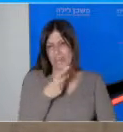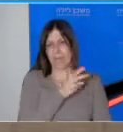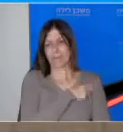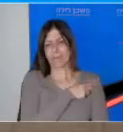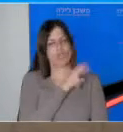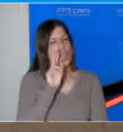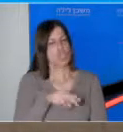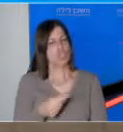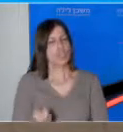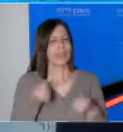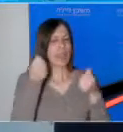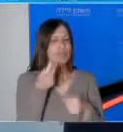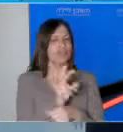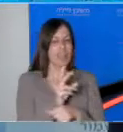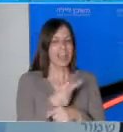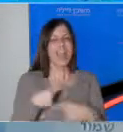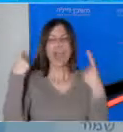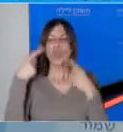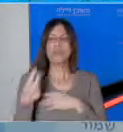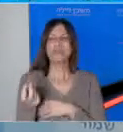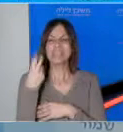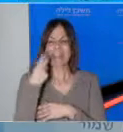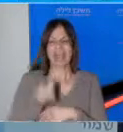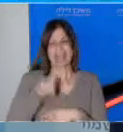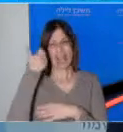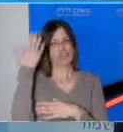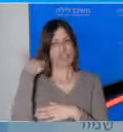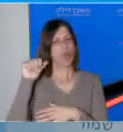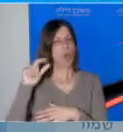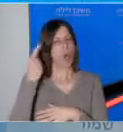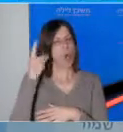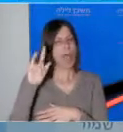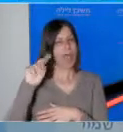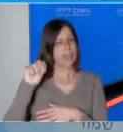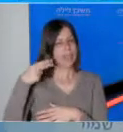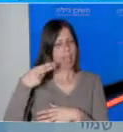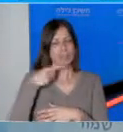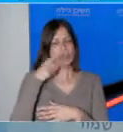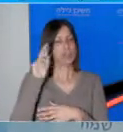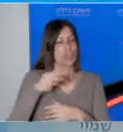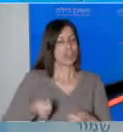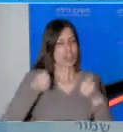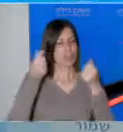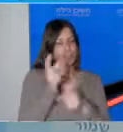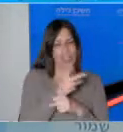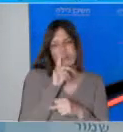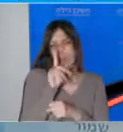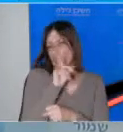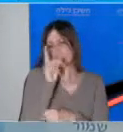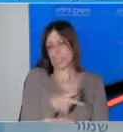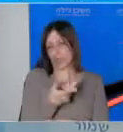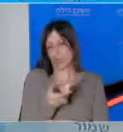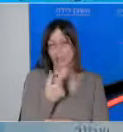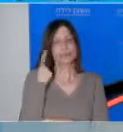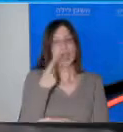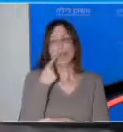תרבות שקר, היום אפילו הצטרף השר לשעבר אוחנה, הוא אומר שיש תרבות שקר, אבל לא צריך אותו. אגב, אתה יודע מה